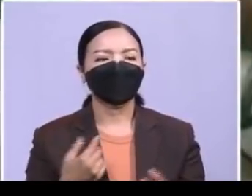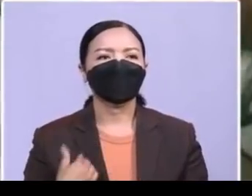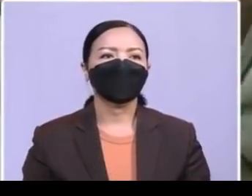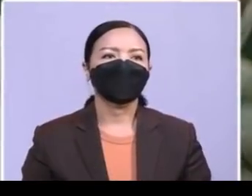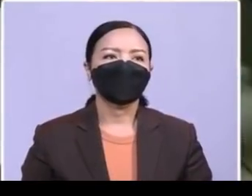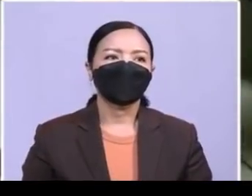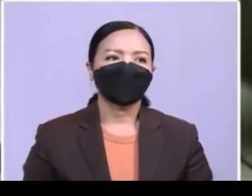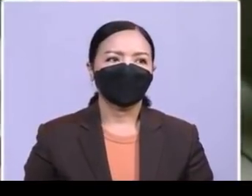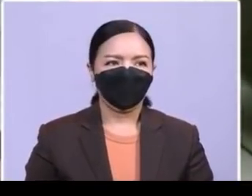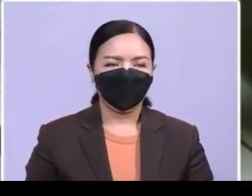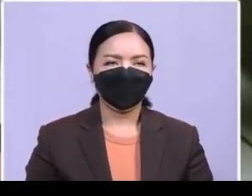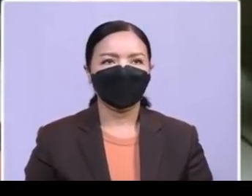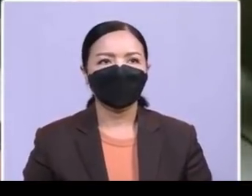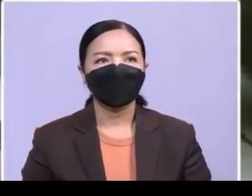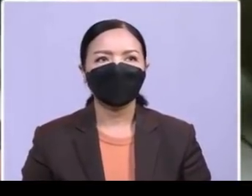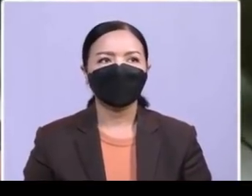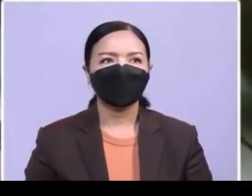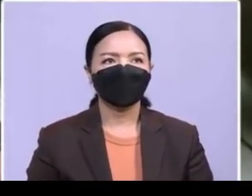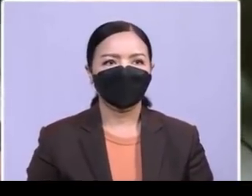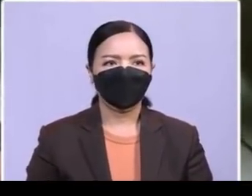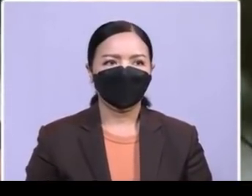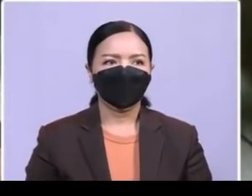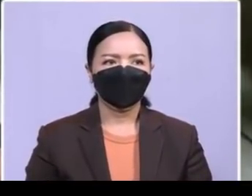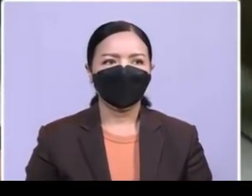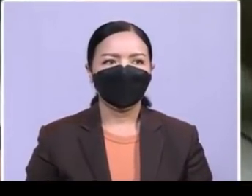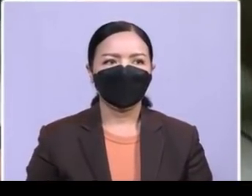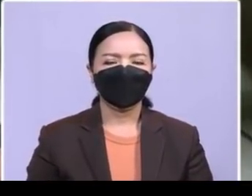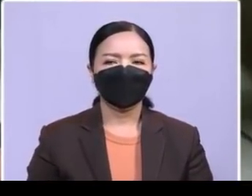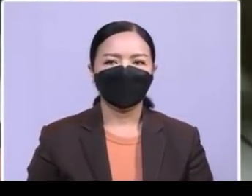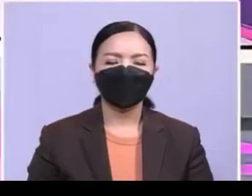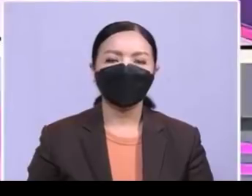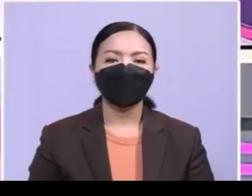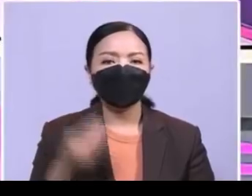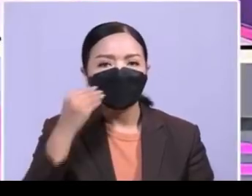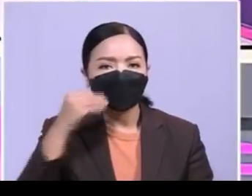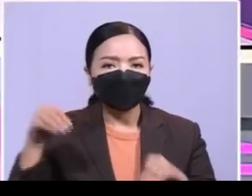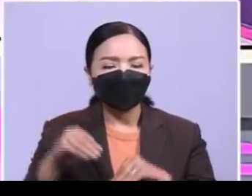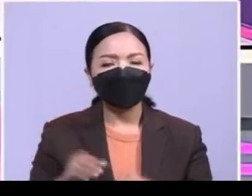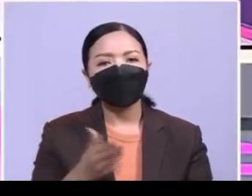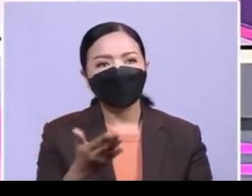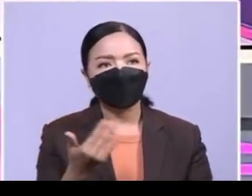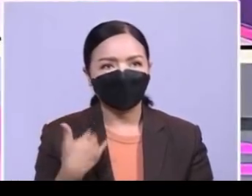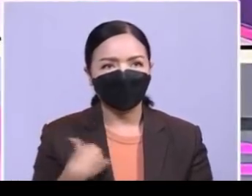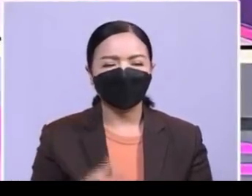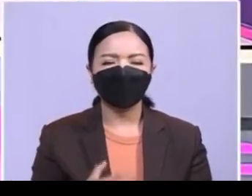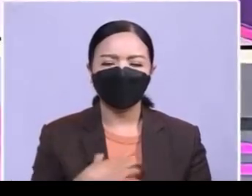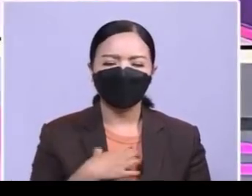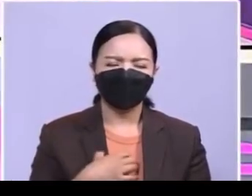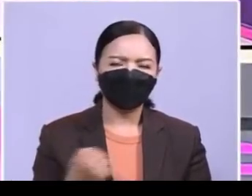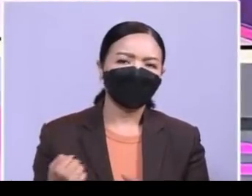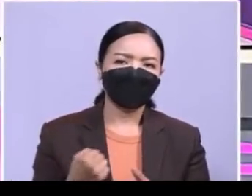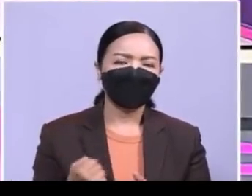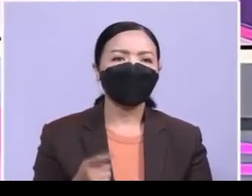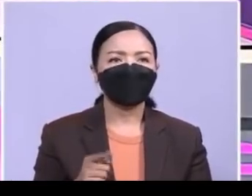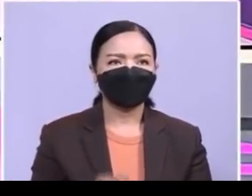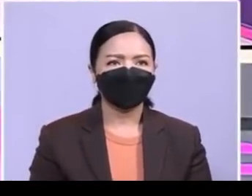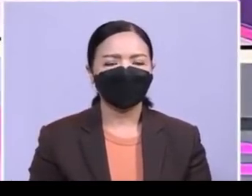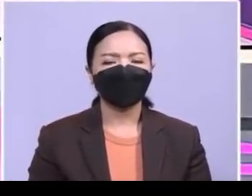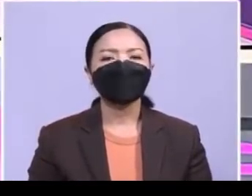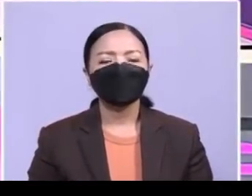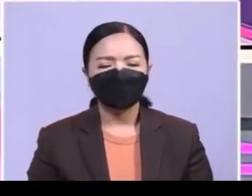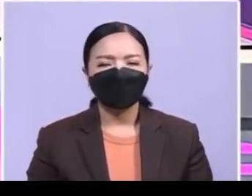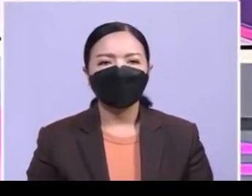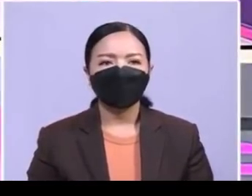ไม่มีอาการดูสิฮะ นี่นะเนี่ยถ้าข้างบ้านเรามีแบบคนที่เขาต้องการความช่วยเหลือหรืออะไรอย่างเงี้ยเนาะบางทีอา